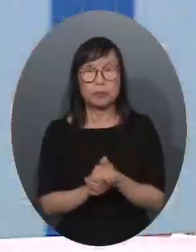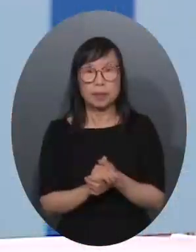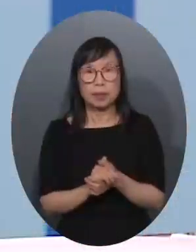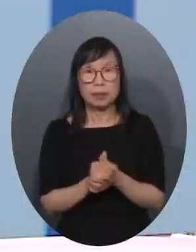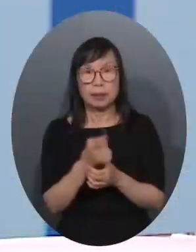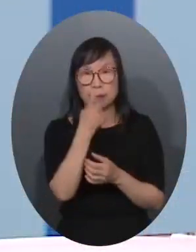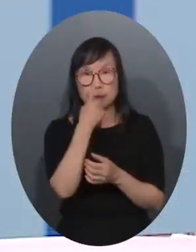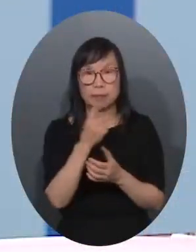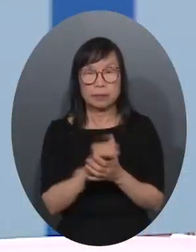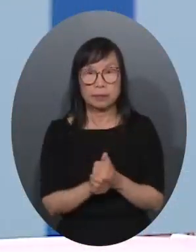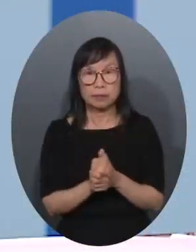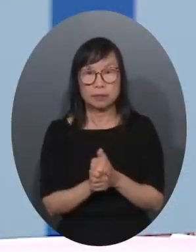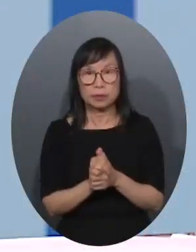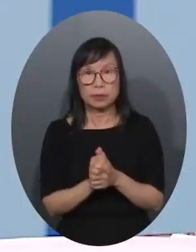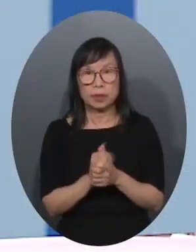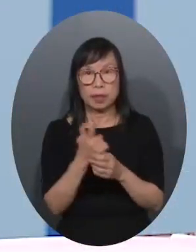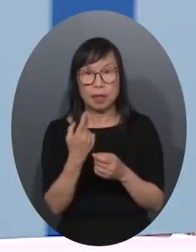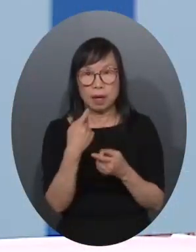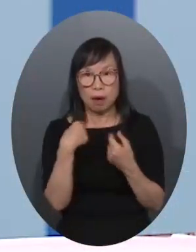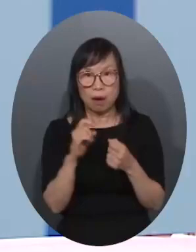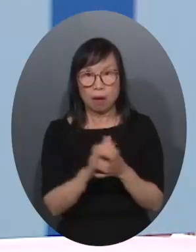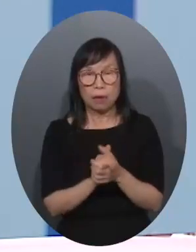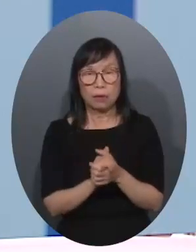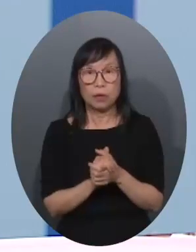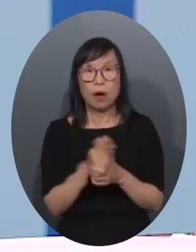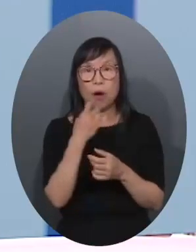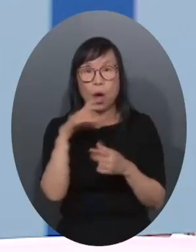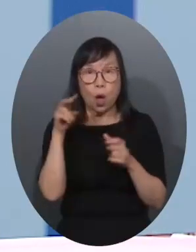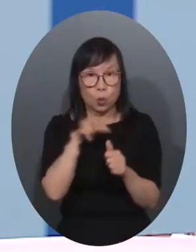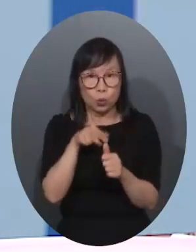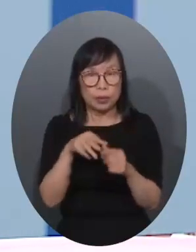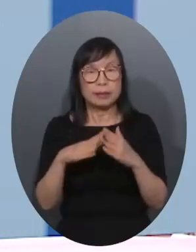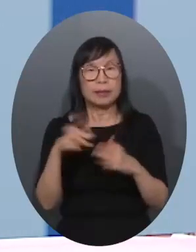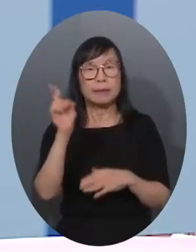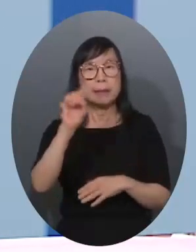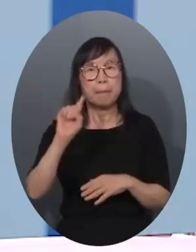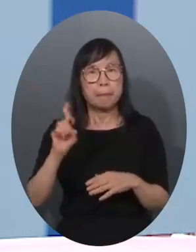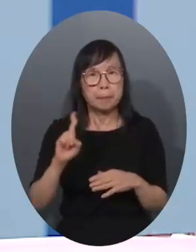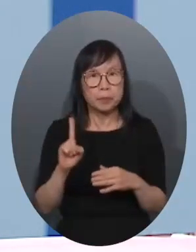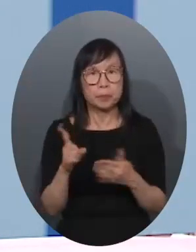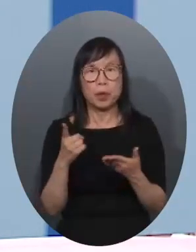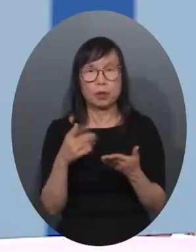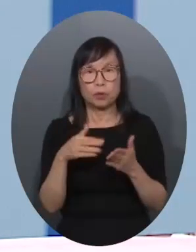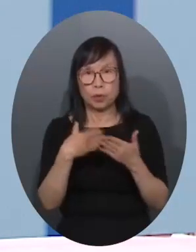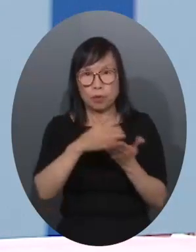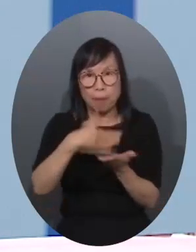嘅。How would the management team seek to maximize shareholders' benefit other than through dividends